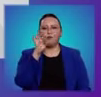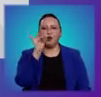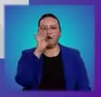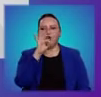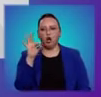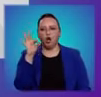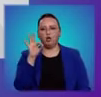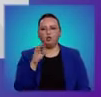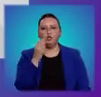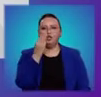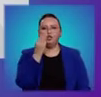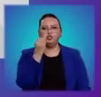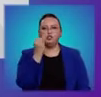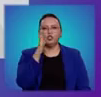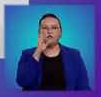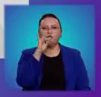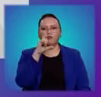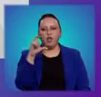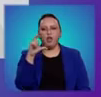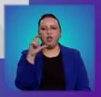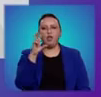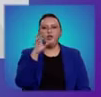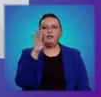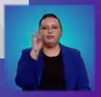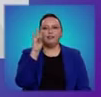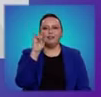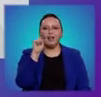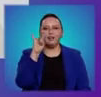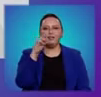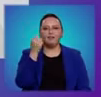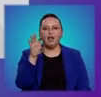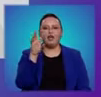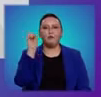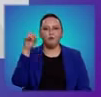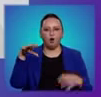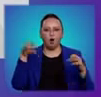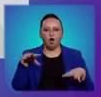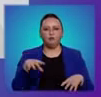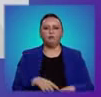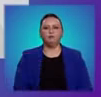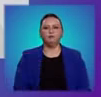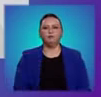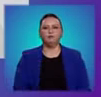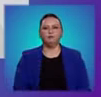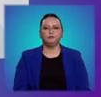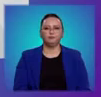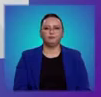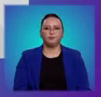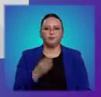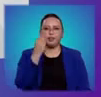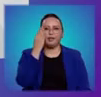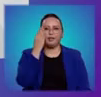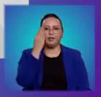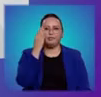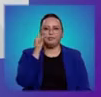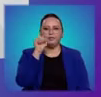ээ. Шиврээ бороо, нартай бороо. За багш нь холбоо үгсийг монгол бичгээр буулгах явцдаа шамрг гэдэг